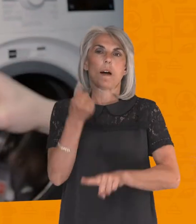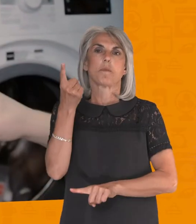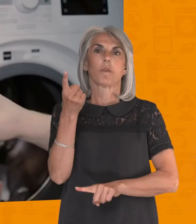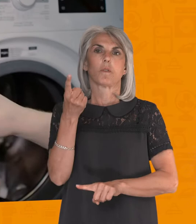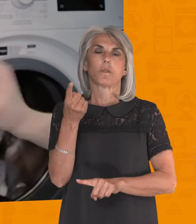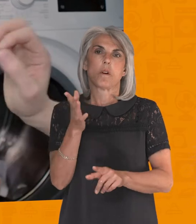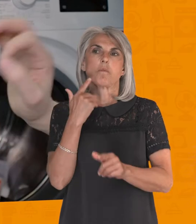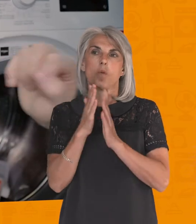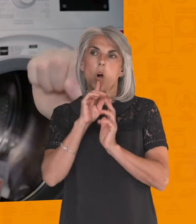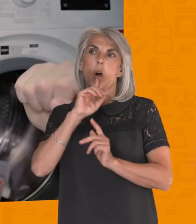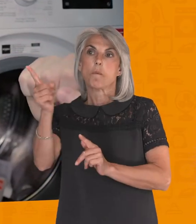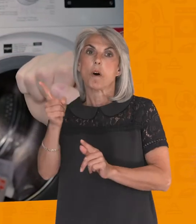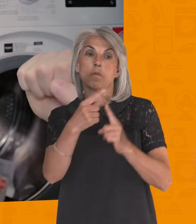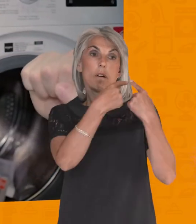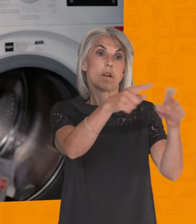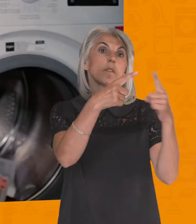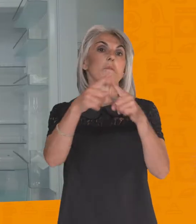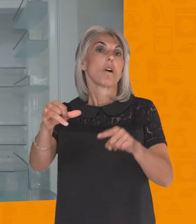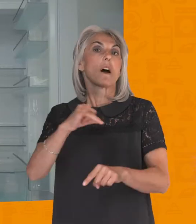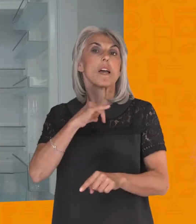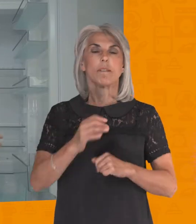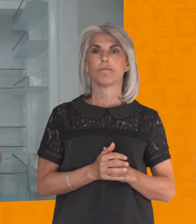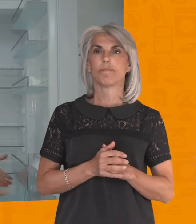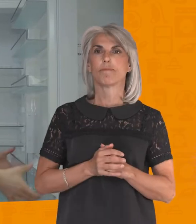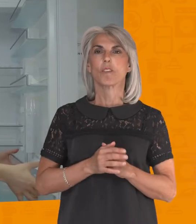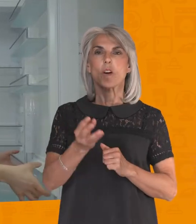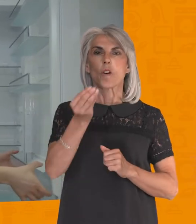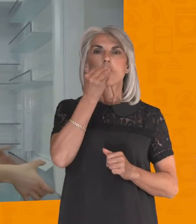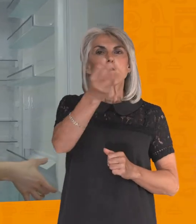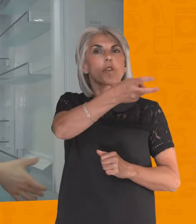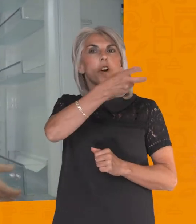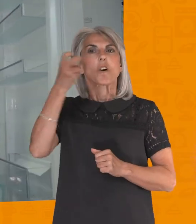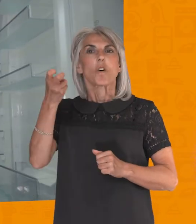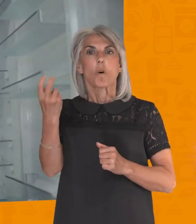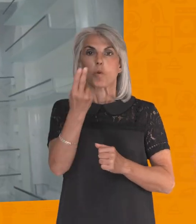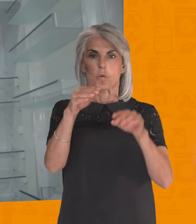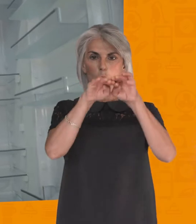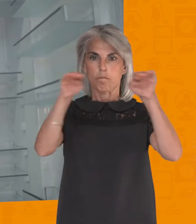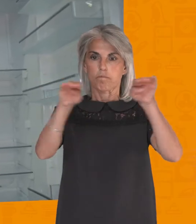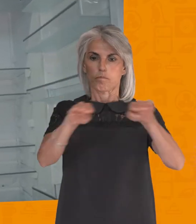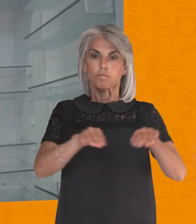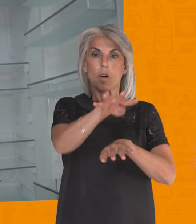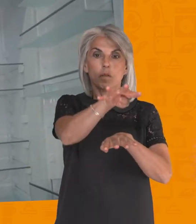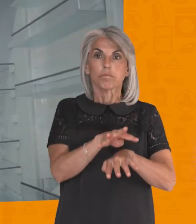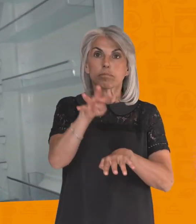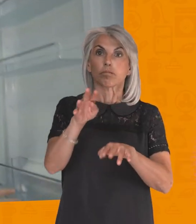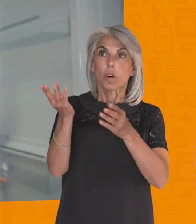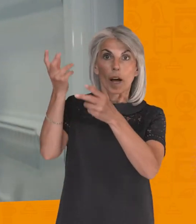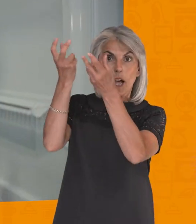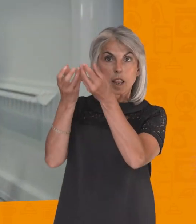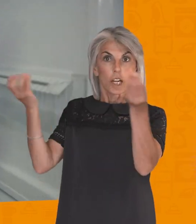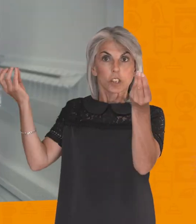d'un modèle à l'autre vous n'avez pas les mêmes numéros votre réfrigérateur vous avez besoin d'un balcon ou simplement d'une clé est ou d'une étagère